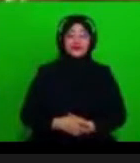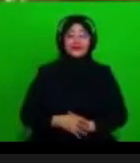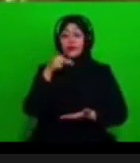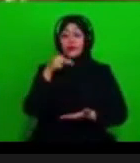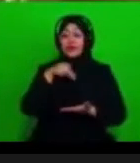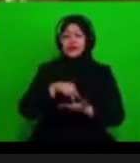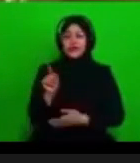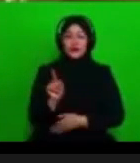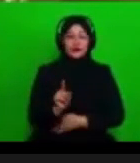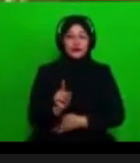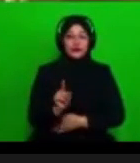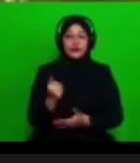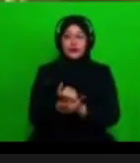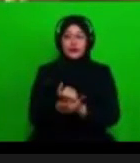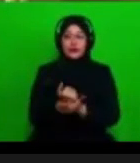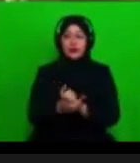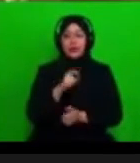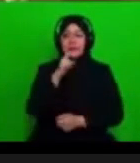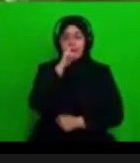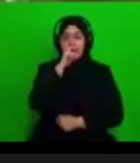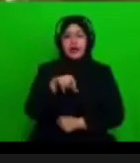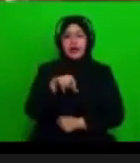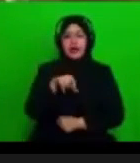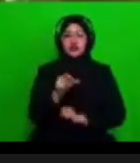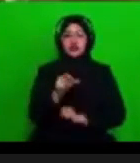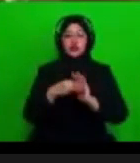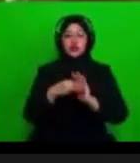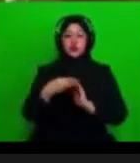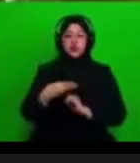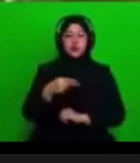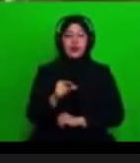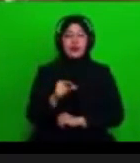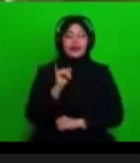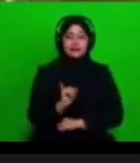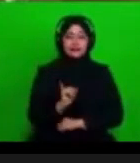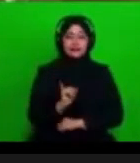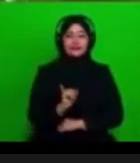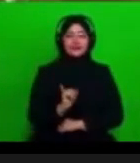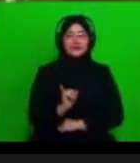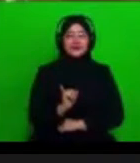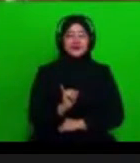Kami mohon izin sebenarnya Pak Jumeri yang mungkin sebenarnya